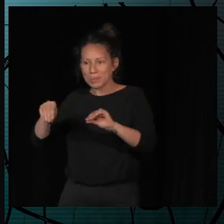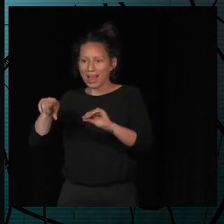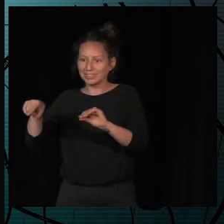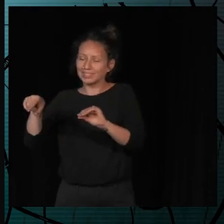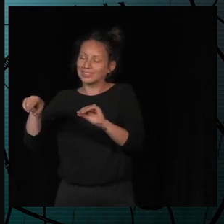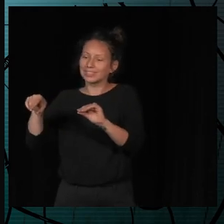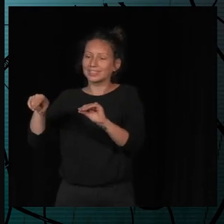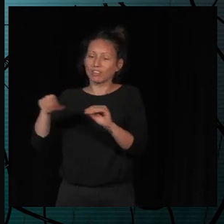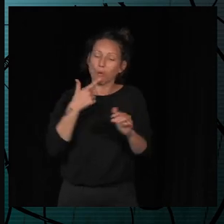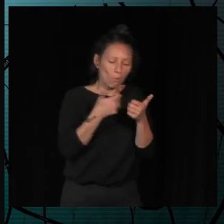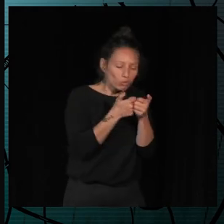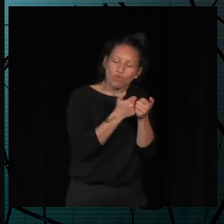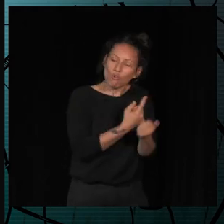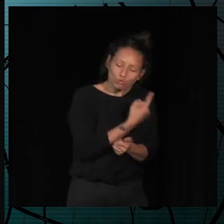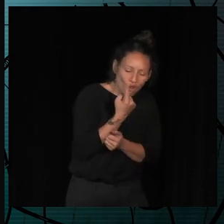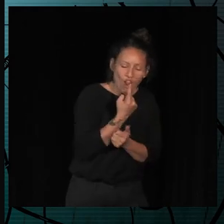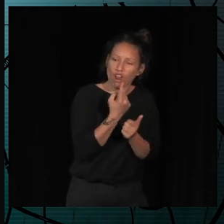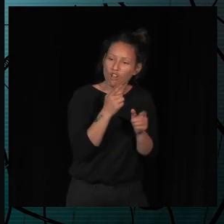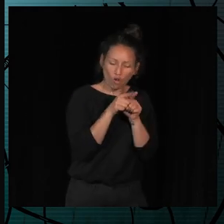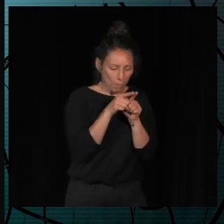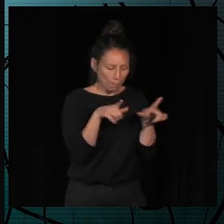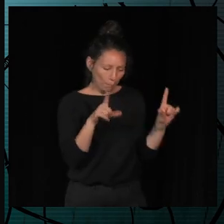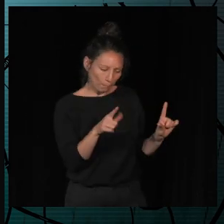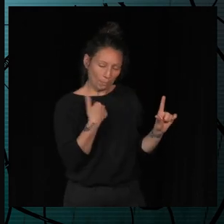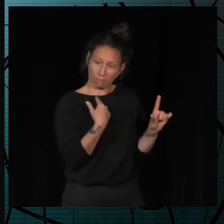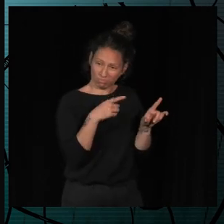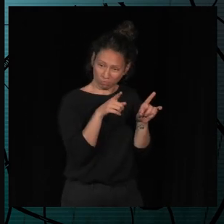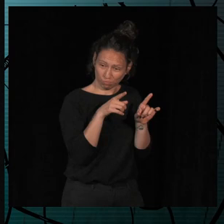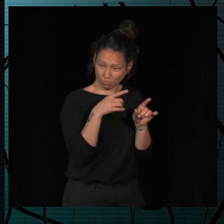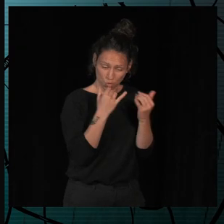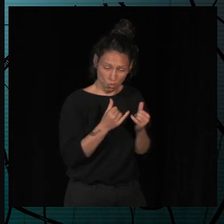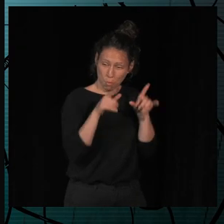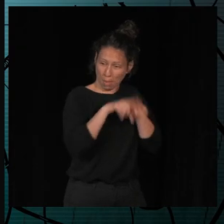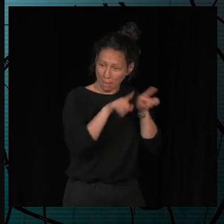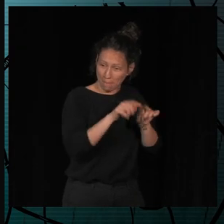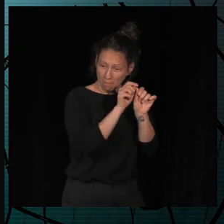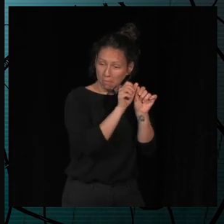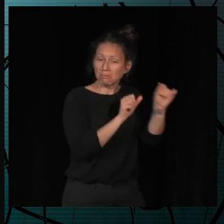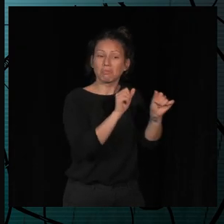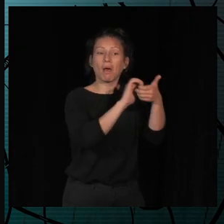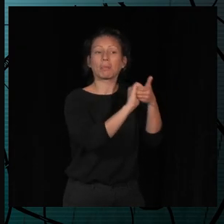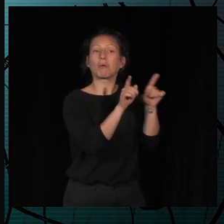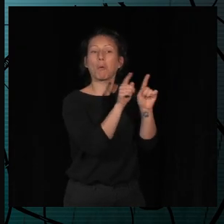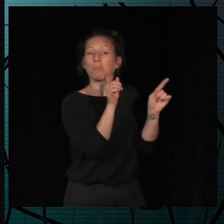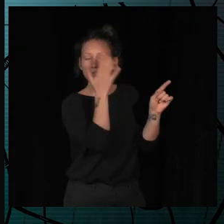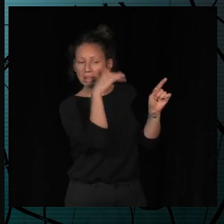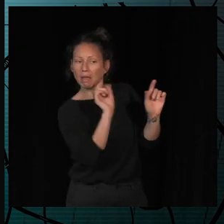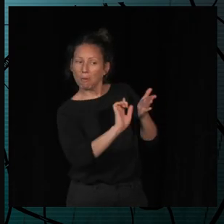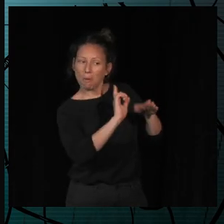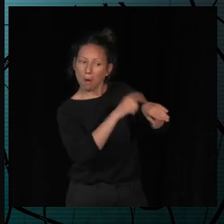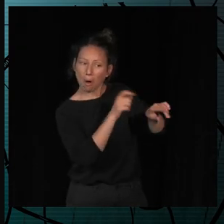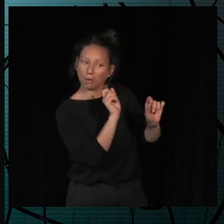jeu à la maison qui aurait pu se faire sur le même jeu avec les mêmes copains comme c'était dit avant et on a plein d'autres